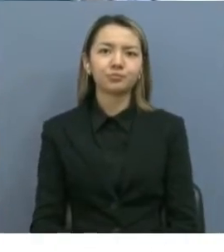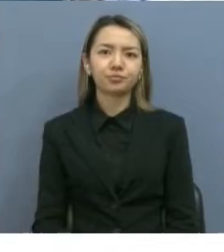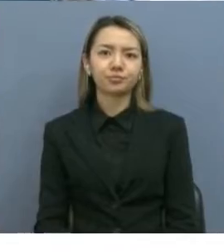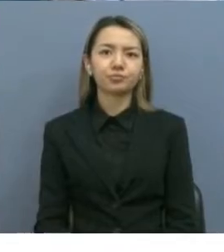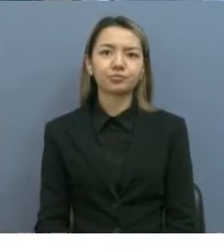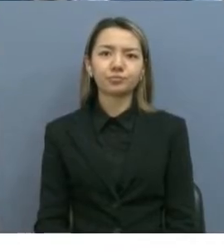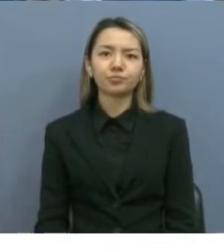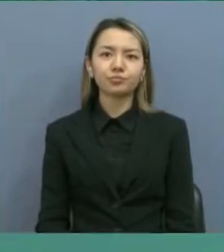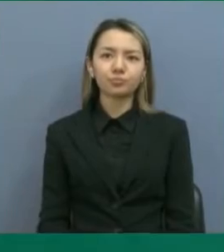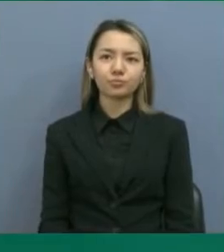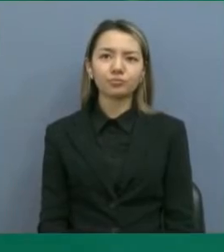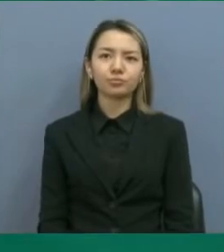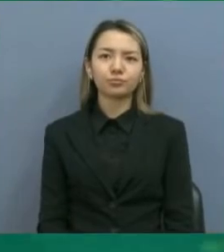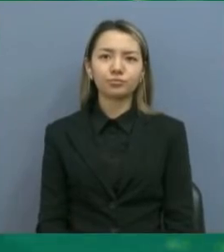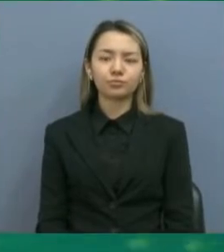ақпарат.